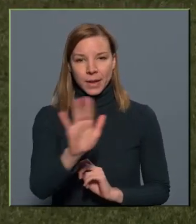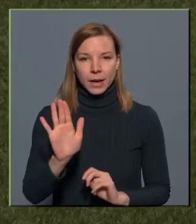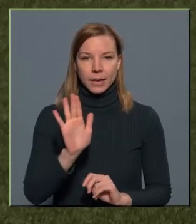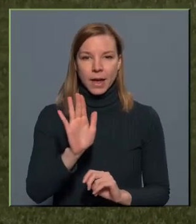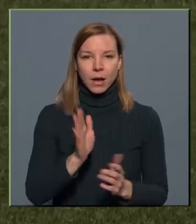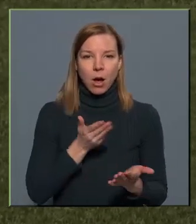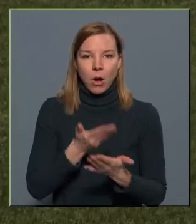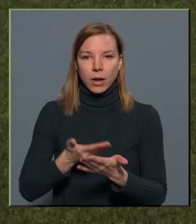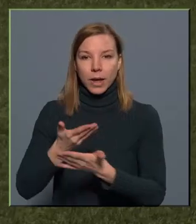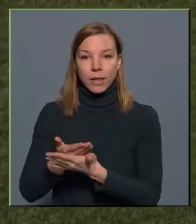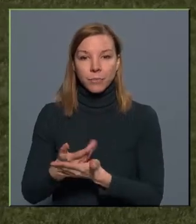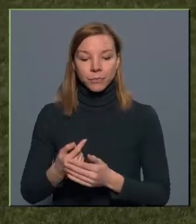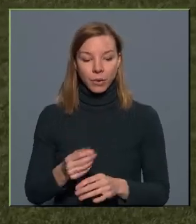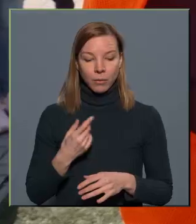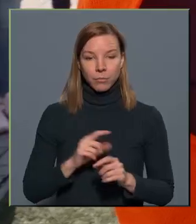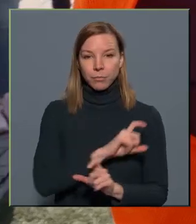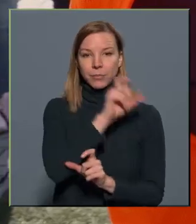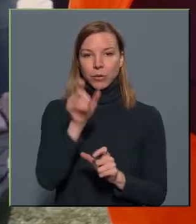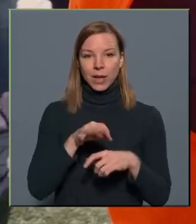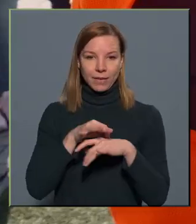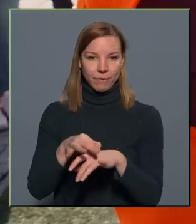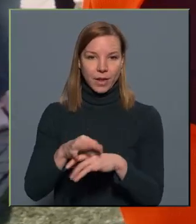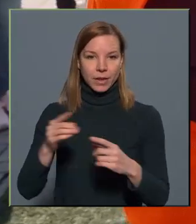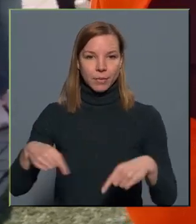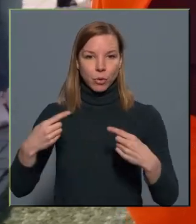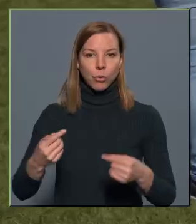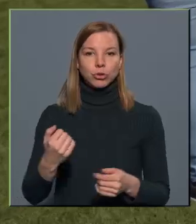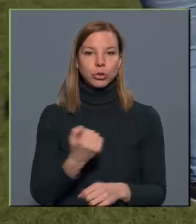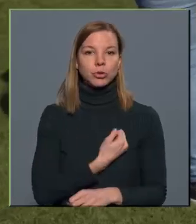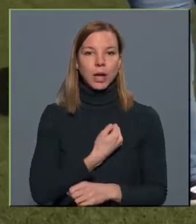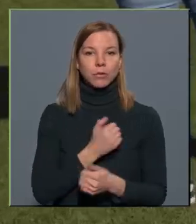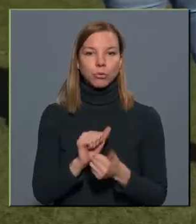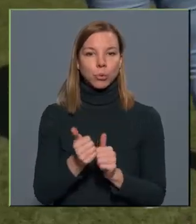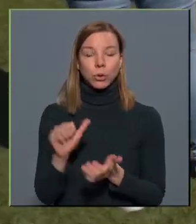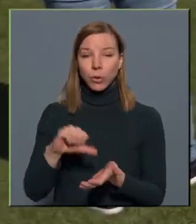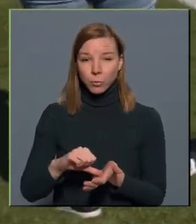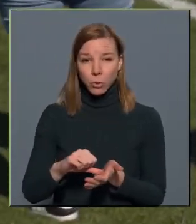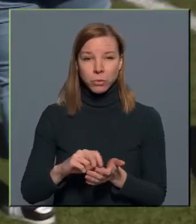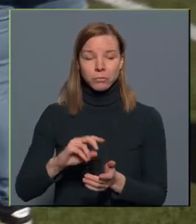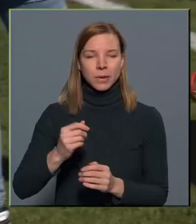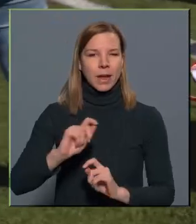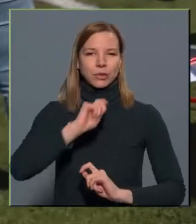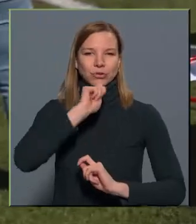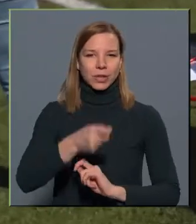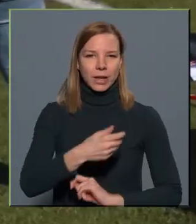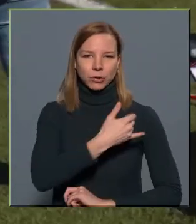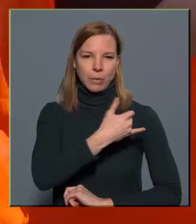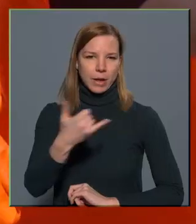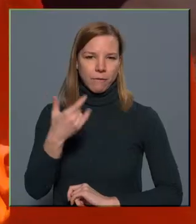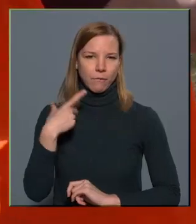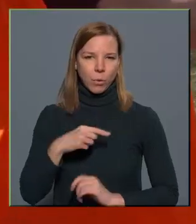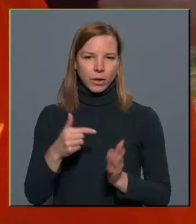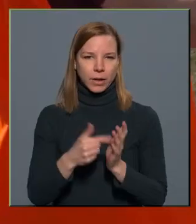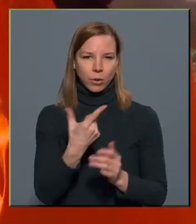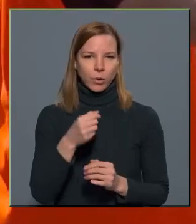Kocsis Sándor Sportközpontot, én úgy gondolom, hogy ez volt az egyik legsikeresebb évünk a 2023. Végig tudtuk bonyolítani az összes kőbányai,